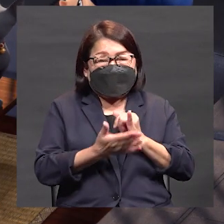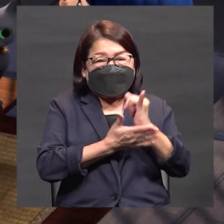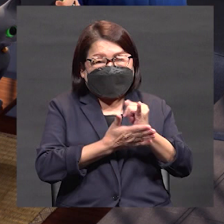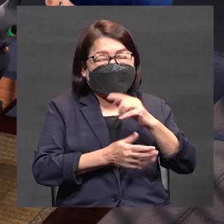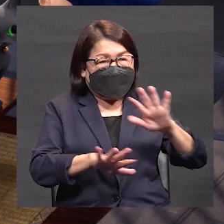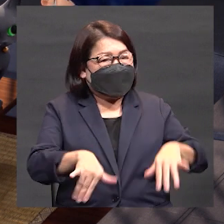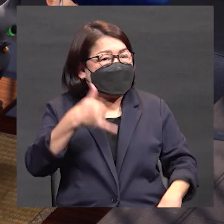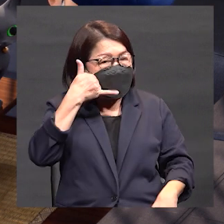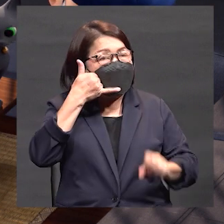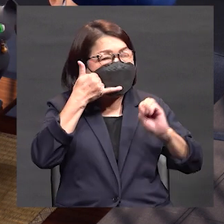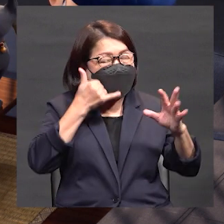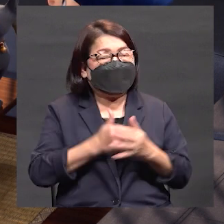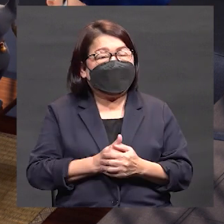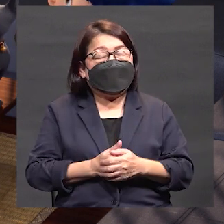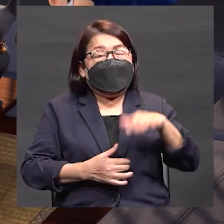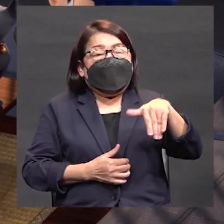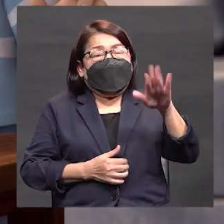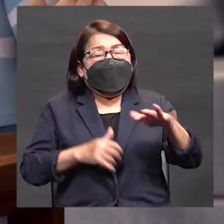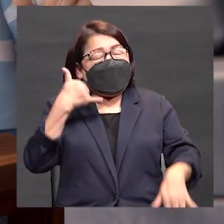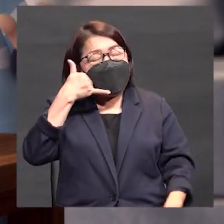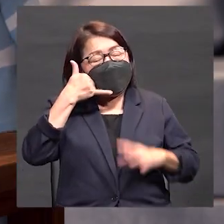ฮัลโหลนี